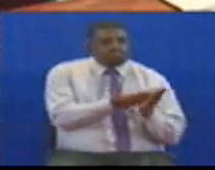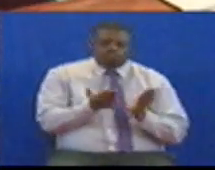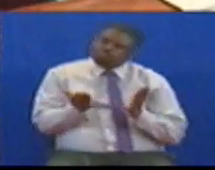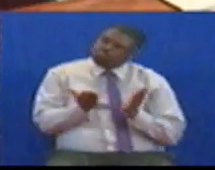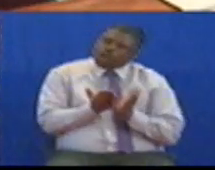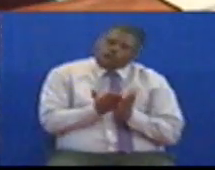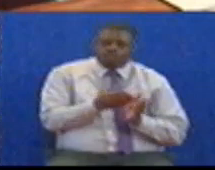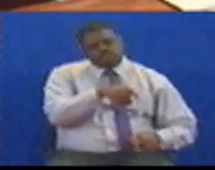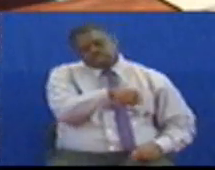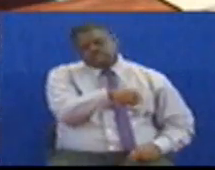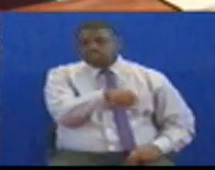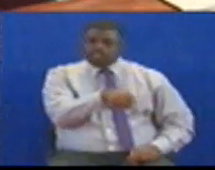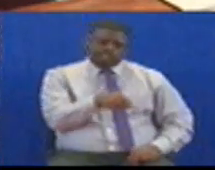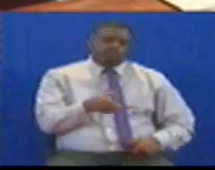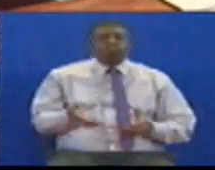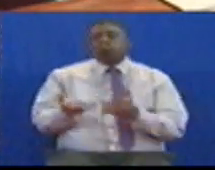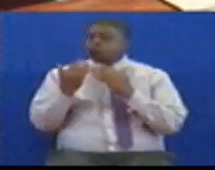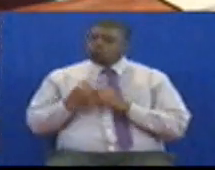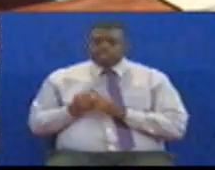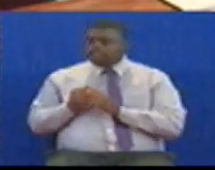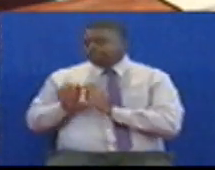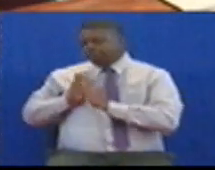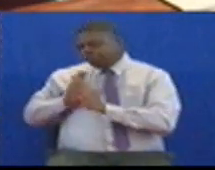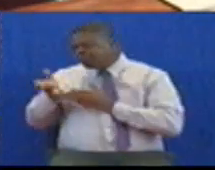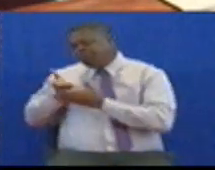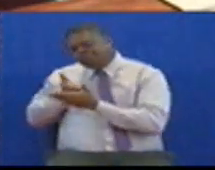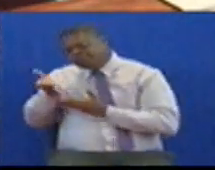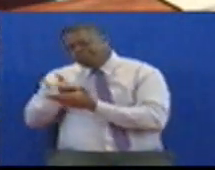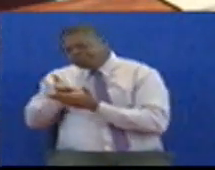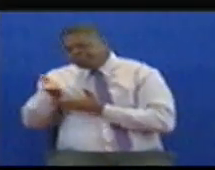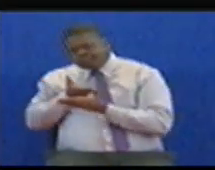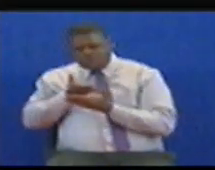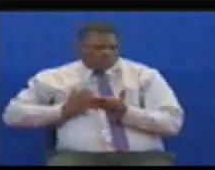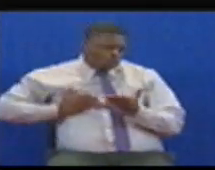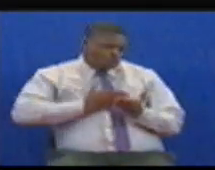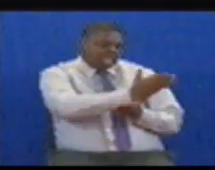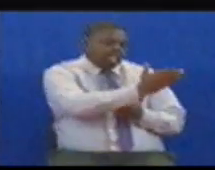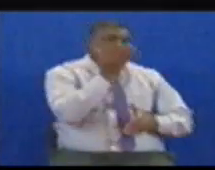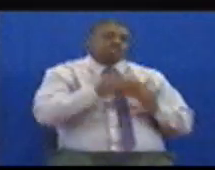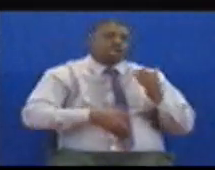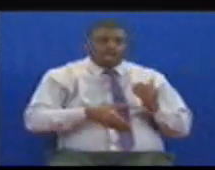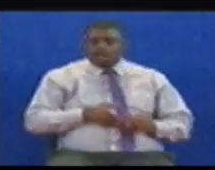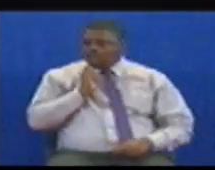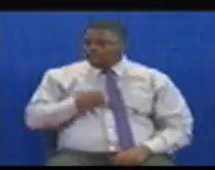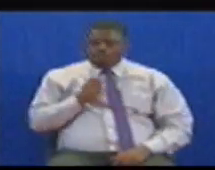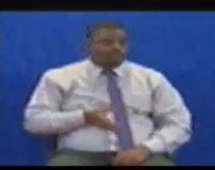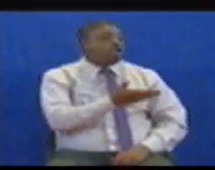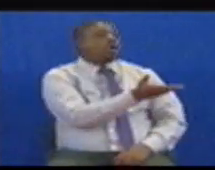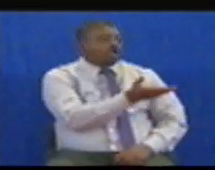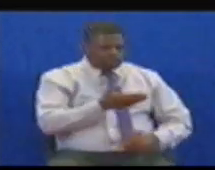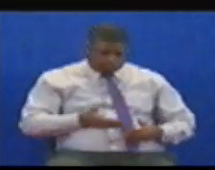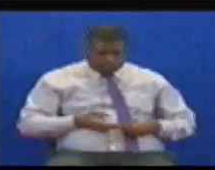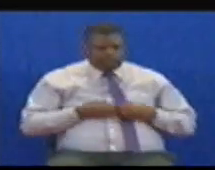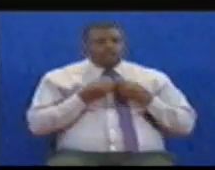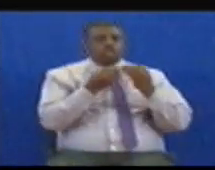haya ili muweze kuyajadili na kuyaidhinisha. Mheshimiwa Spika, naomba